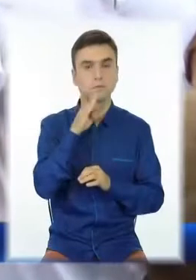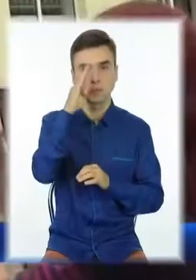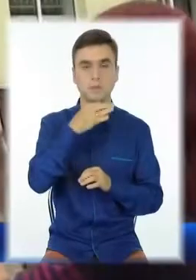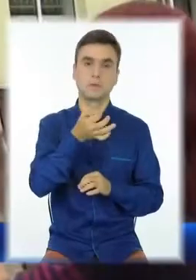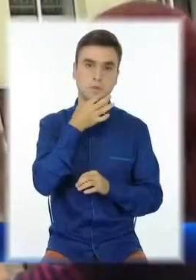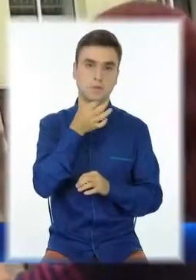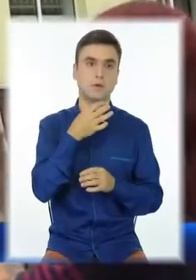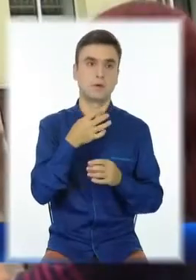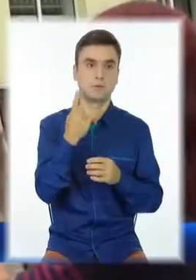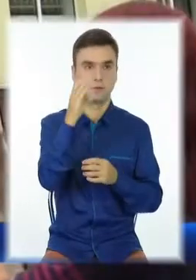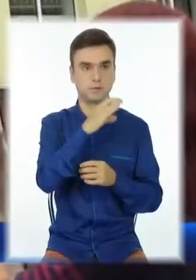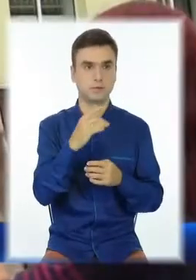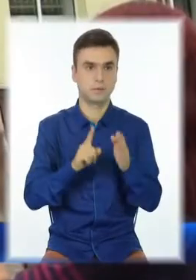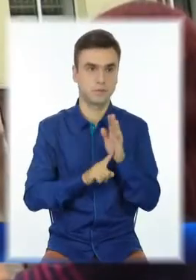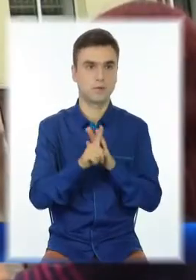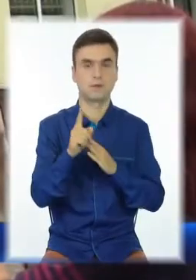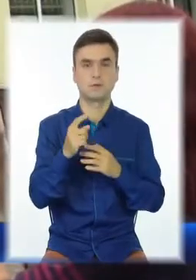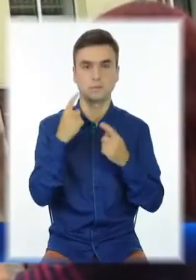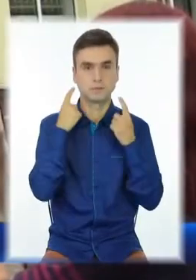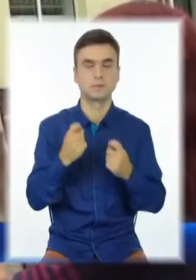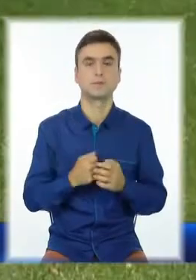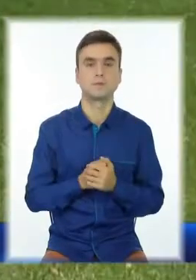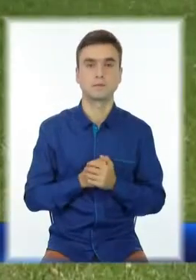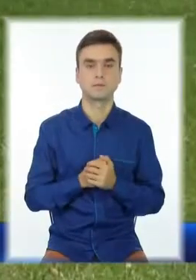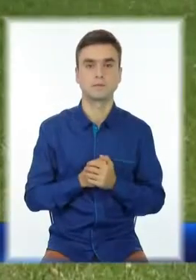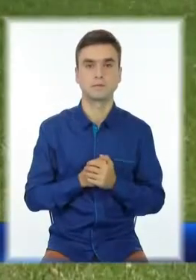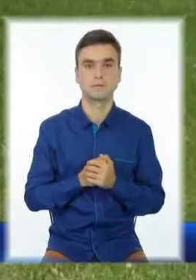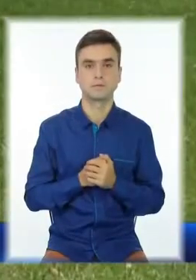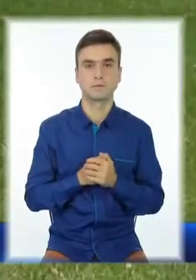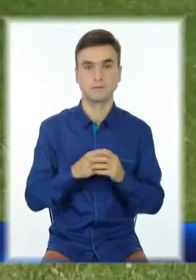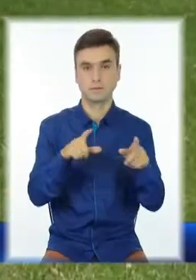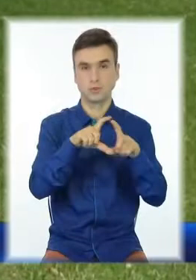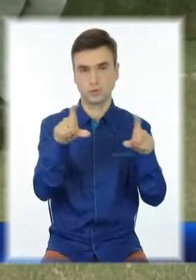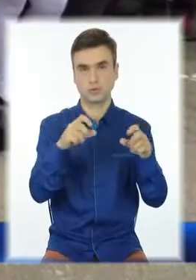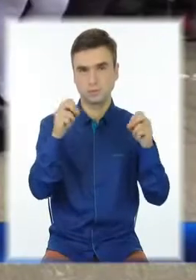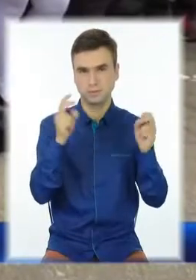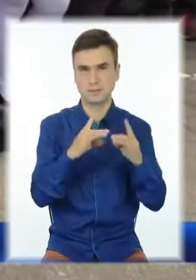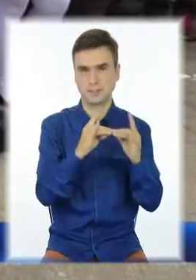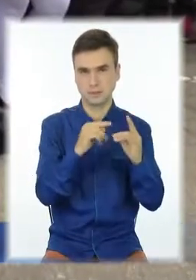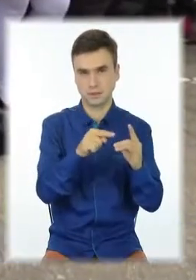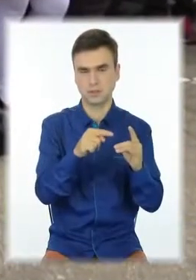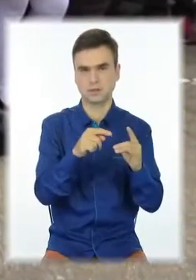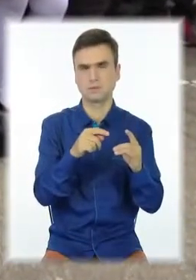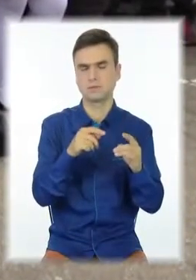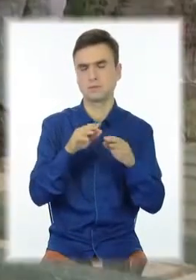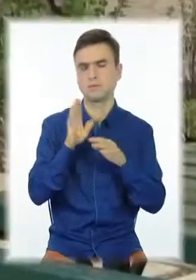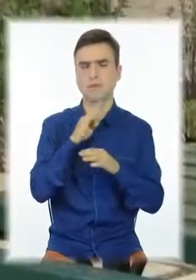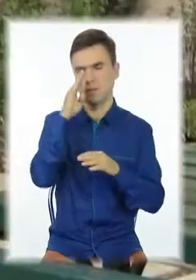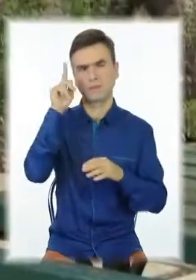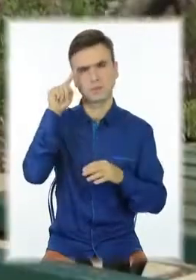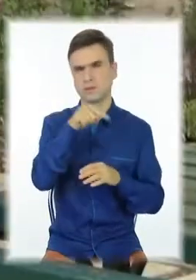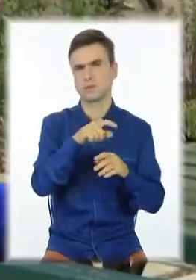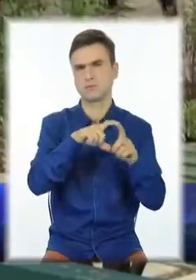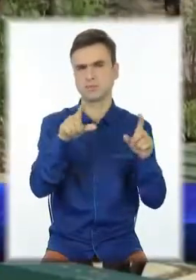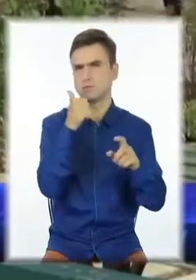року. Відгуки про реабілітаційний центр лише позитивні. Вони впевнені, тут їхнім донькам і синам буде добре.